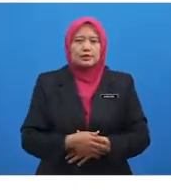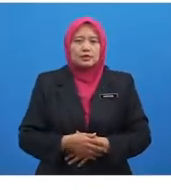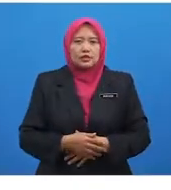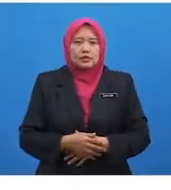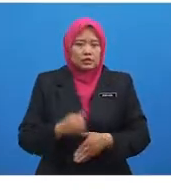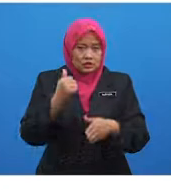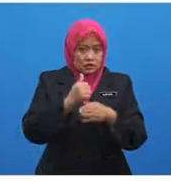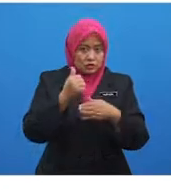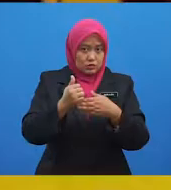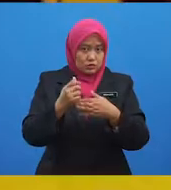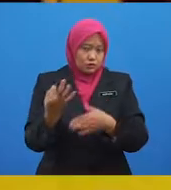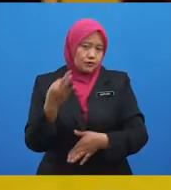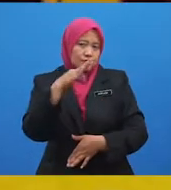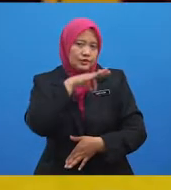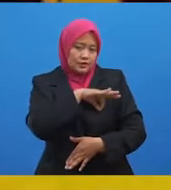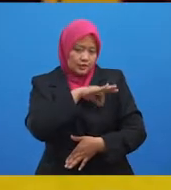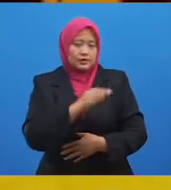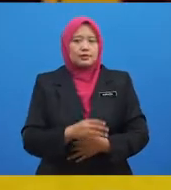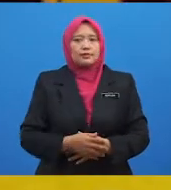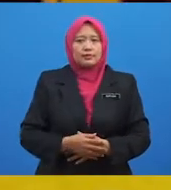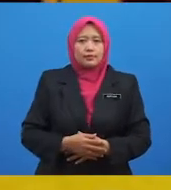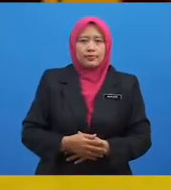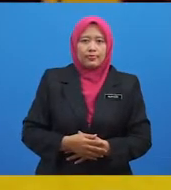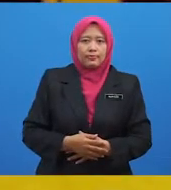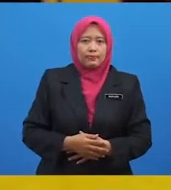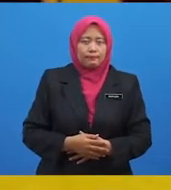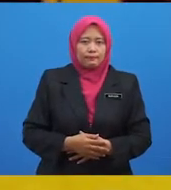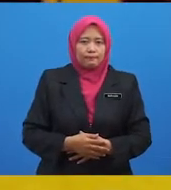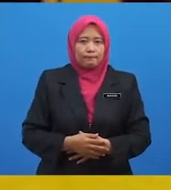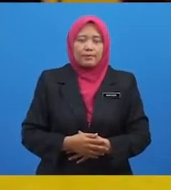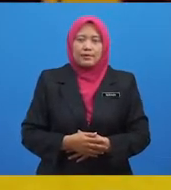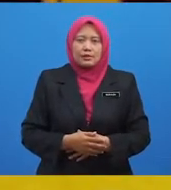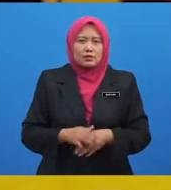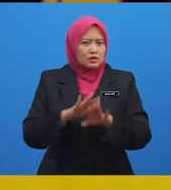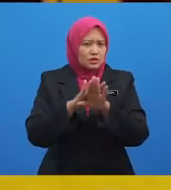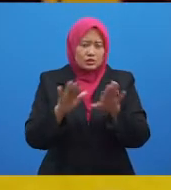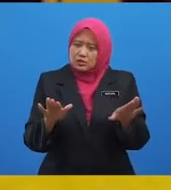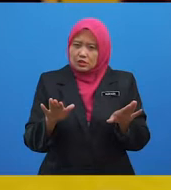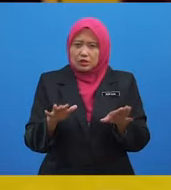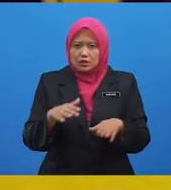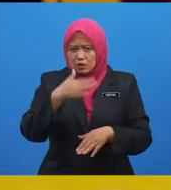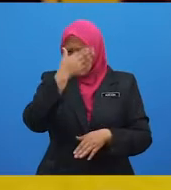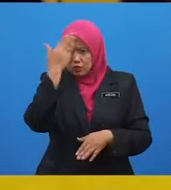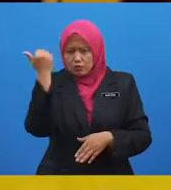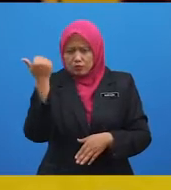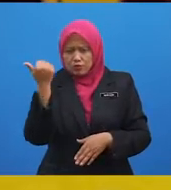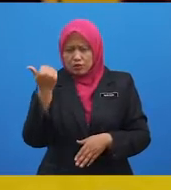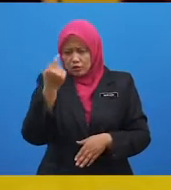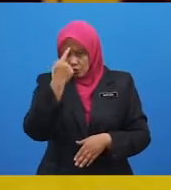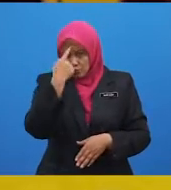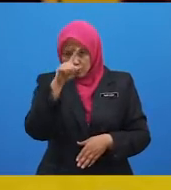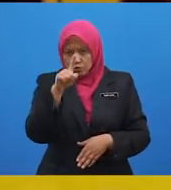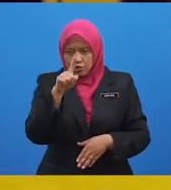ya. Apabila kita mengupas aspek pengajaran, murid-murid janganlah lupa menggunakan kata bantu